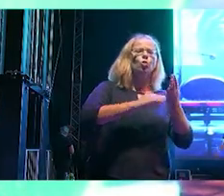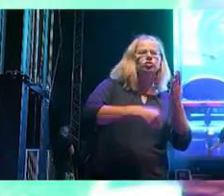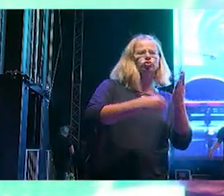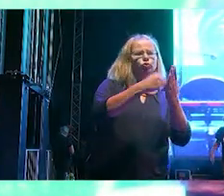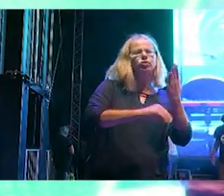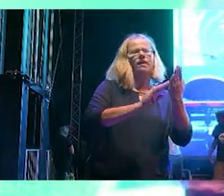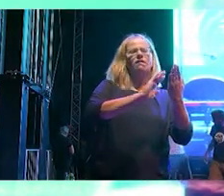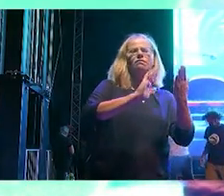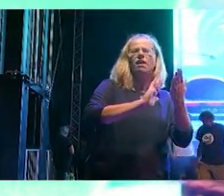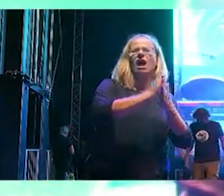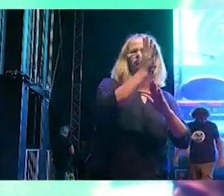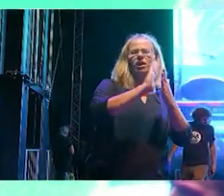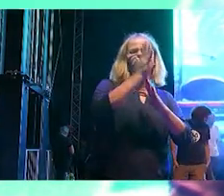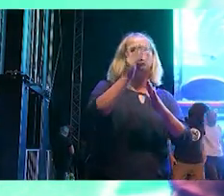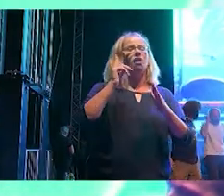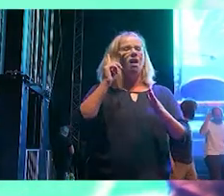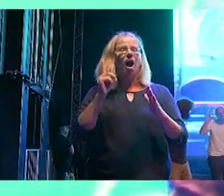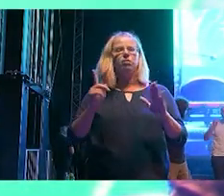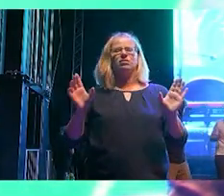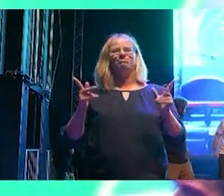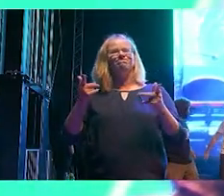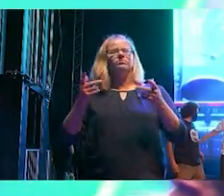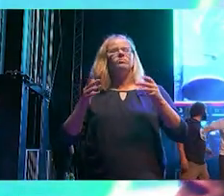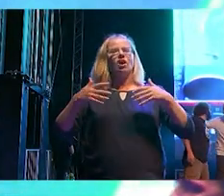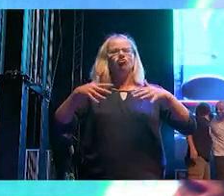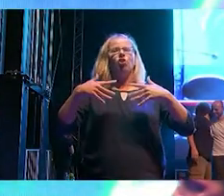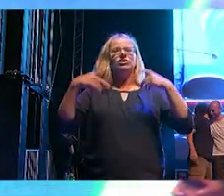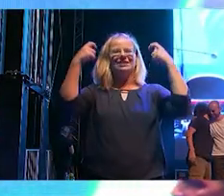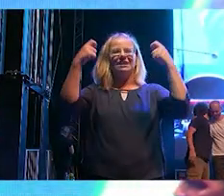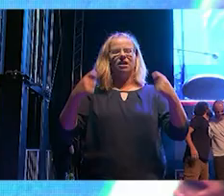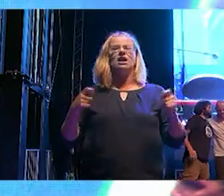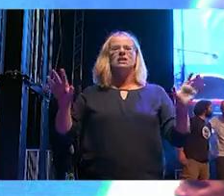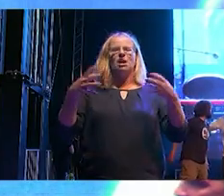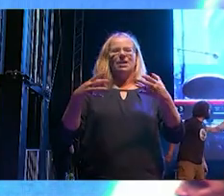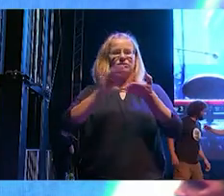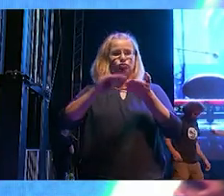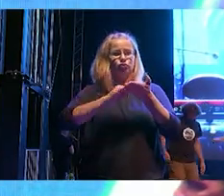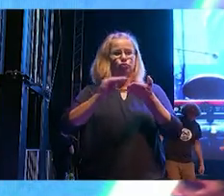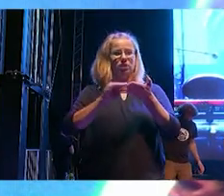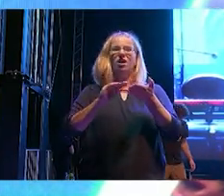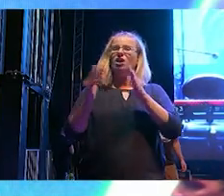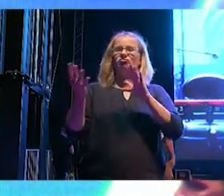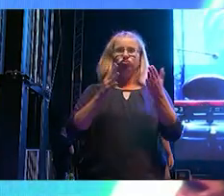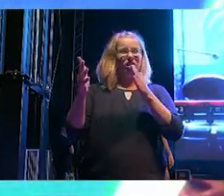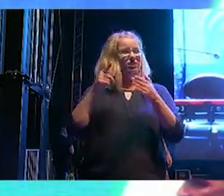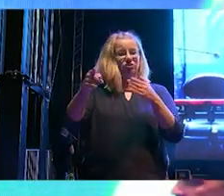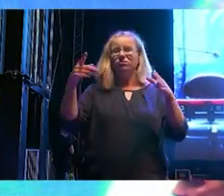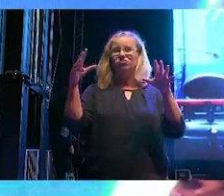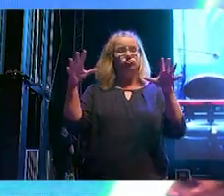Unterschriftensammlungen für einen Volksantrag zur Gemeinschaftsschule erst rechts nicht ändern wird, sollte die AfD in die Regierung